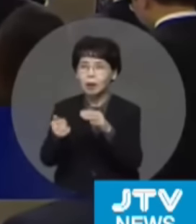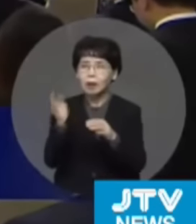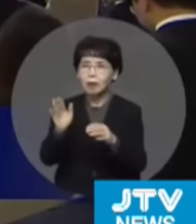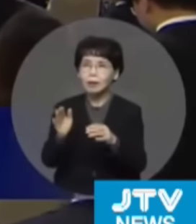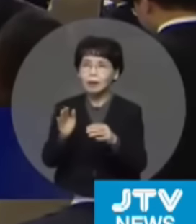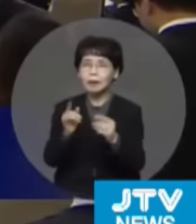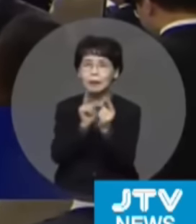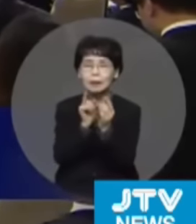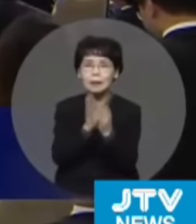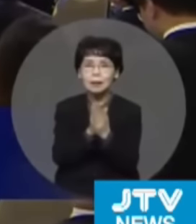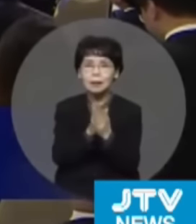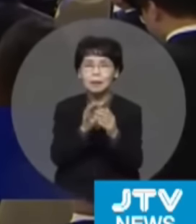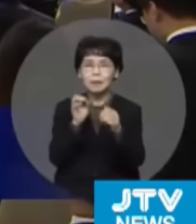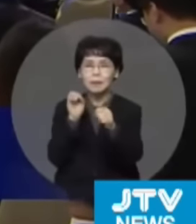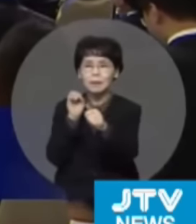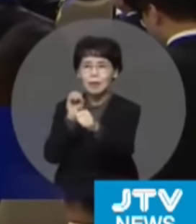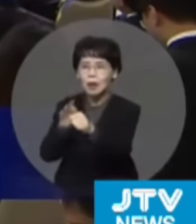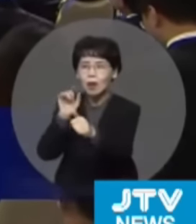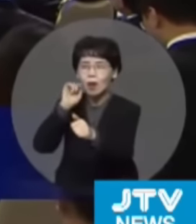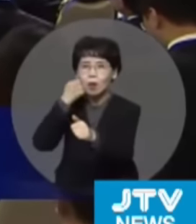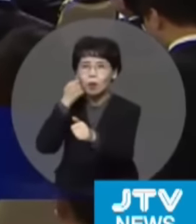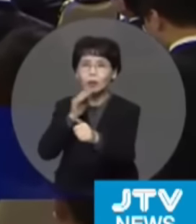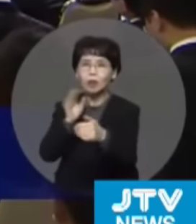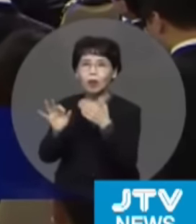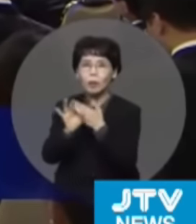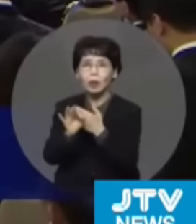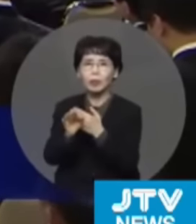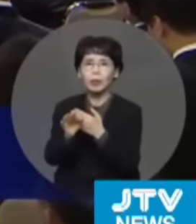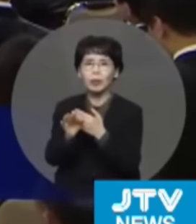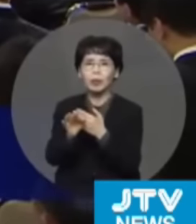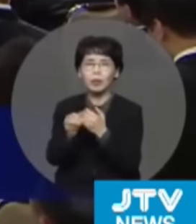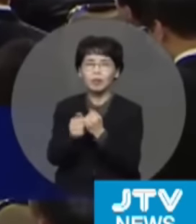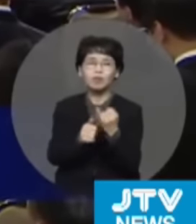이렇게 좀 우회적으로 해서 그 좀